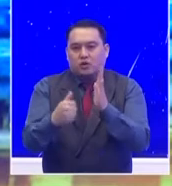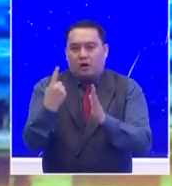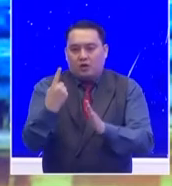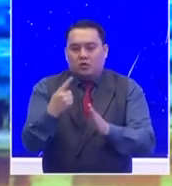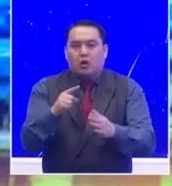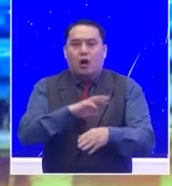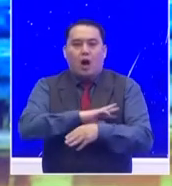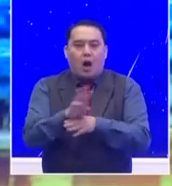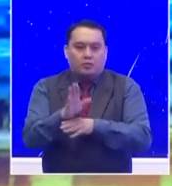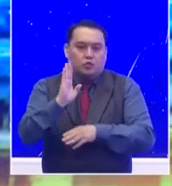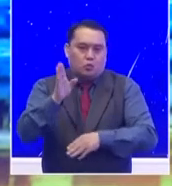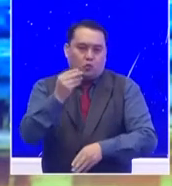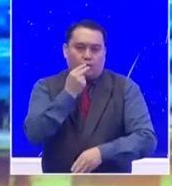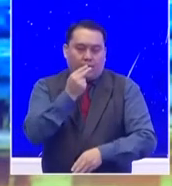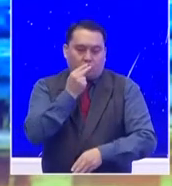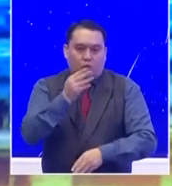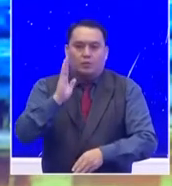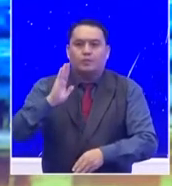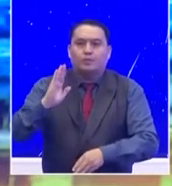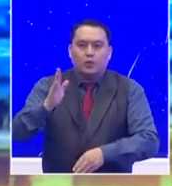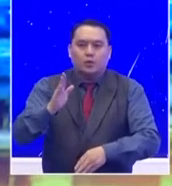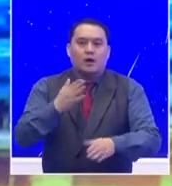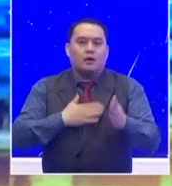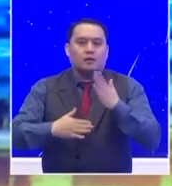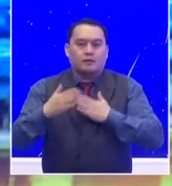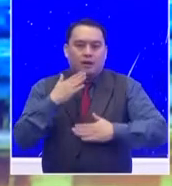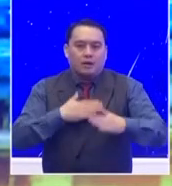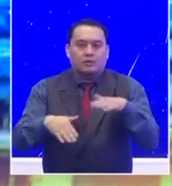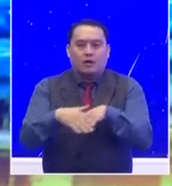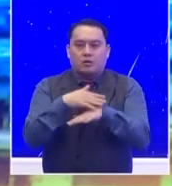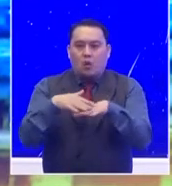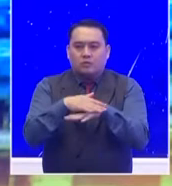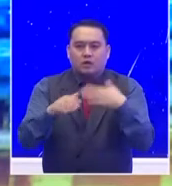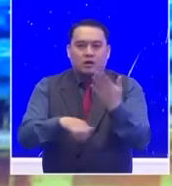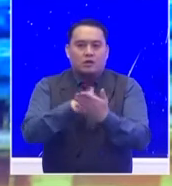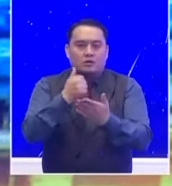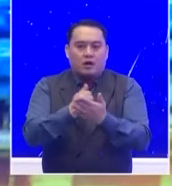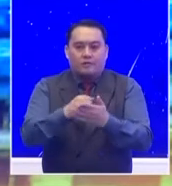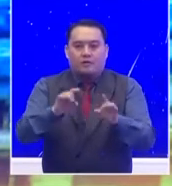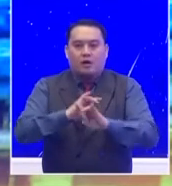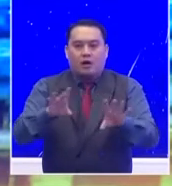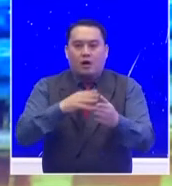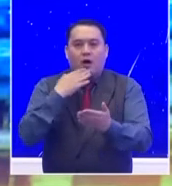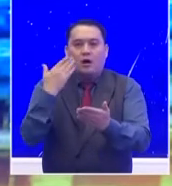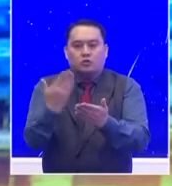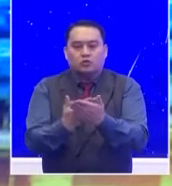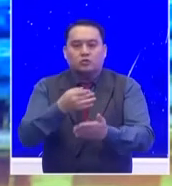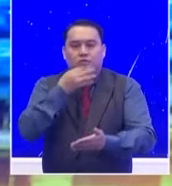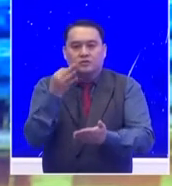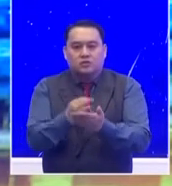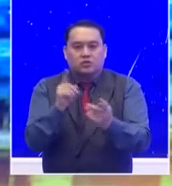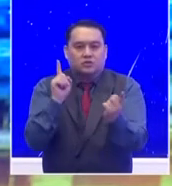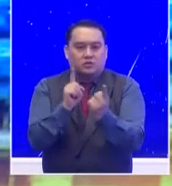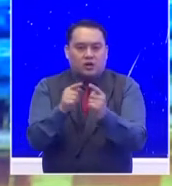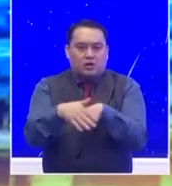региона будут обеспечены качественной питьевой водой. Радостную весть жителям района сообщил глава края Багдат Алиев на отчетной встрече с населением.